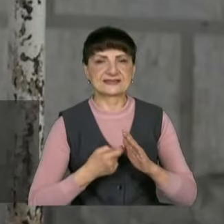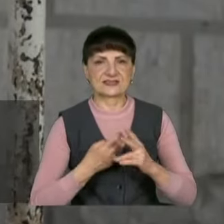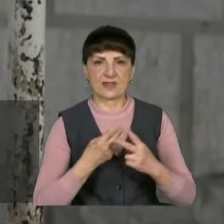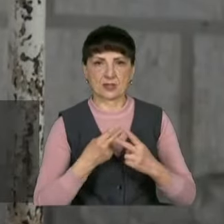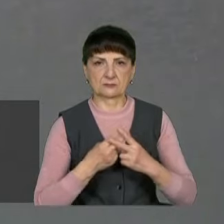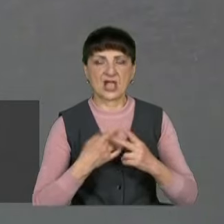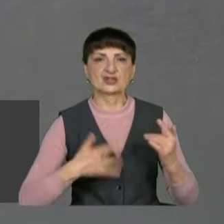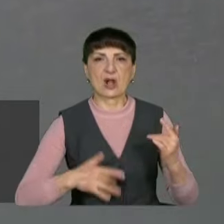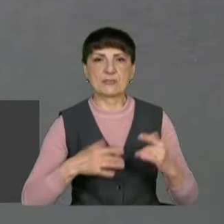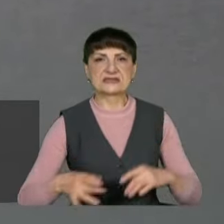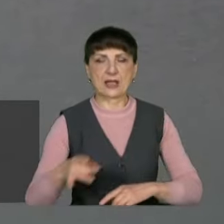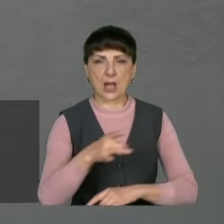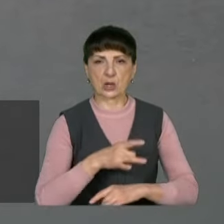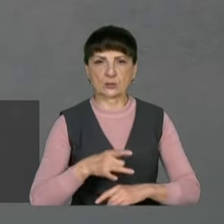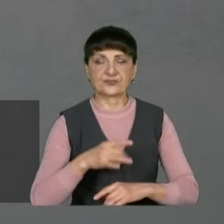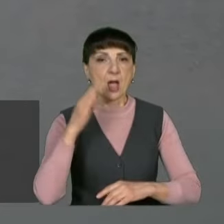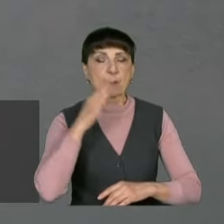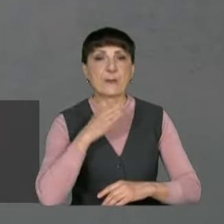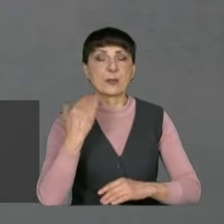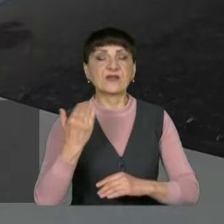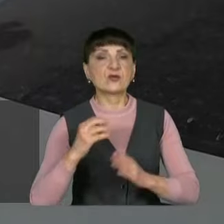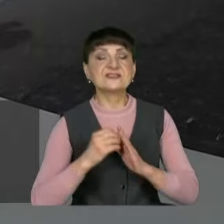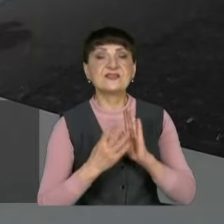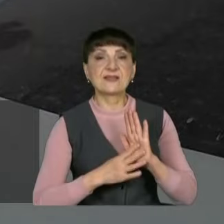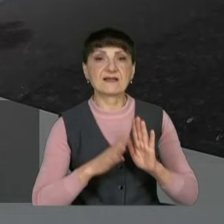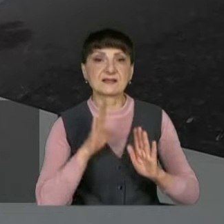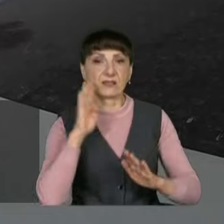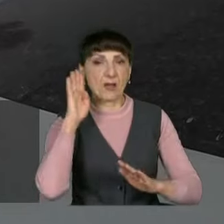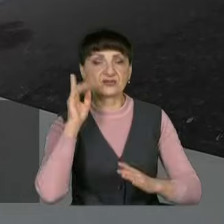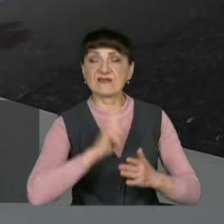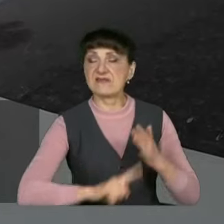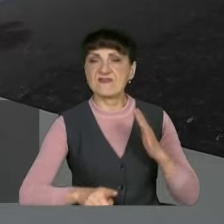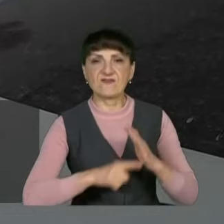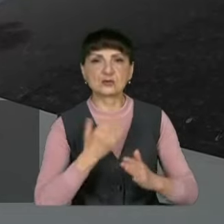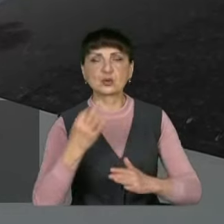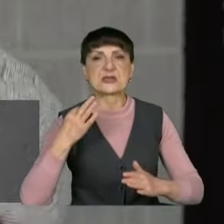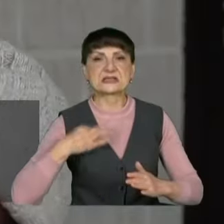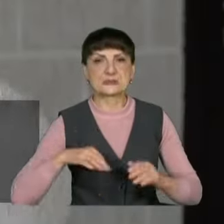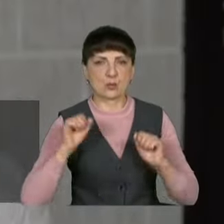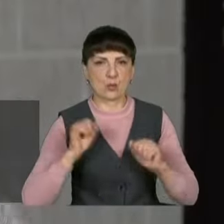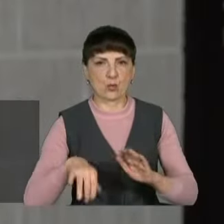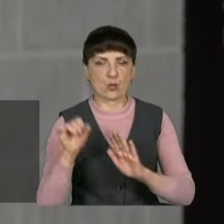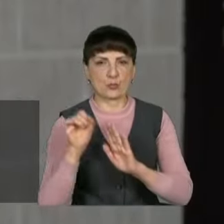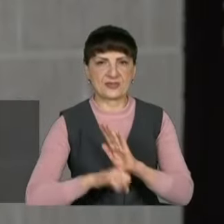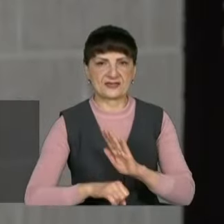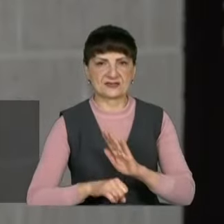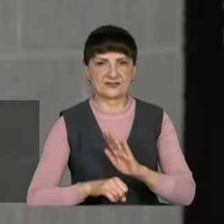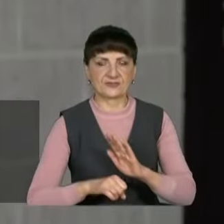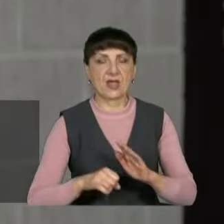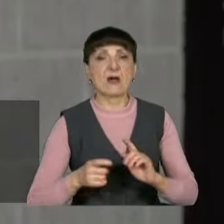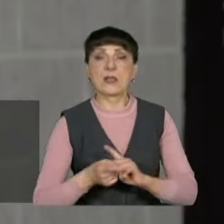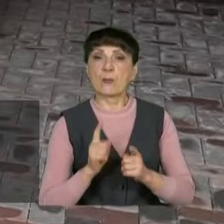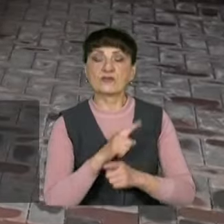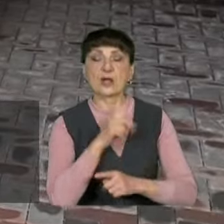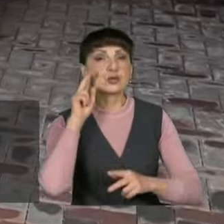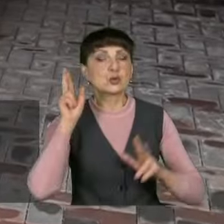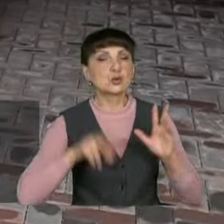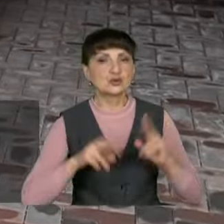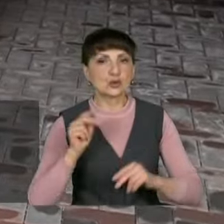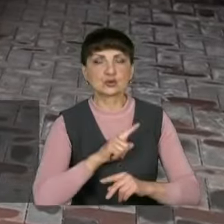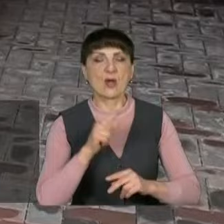изоляторе Жамбылского района. А родители 19-летнего парня не верят в то, что их сын мог совершить подобное. Напротив, они считают,